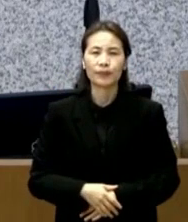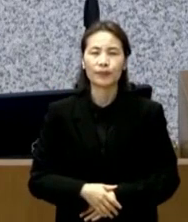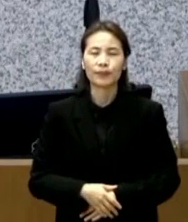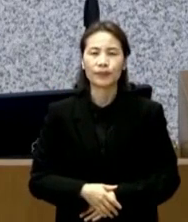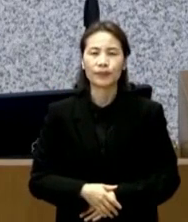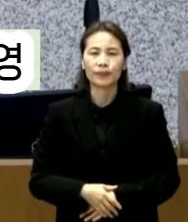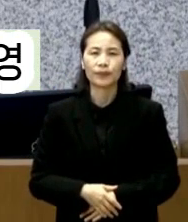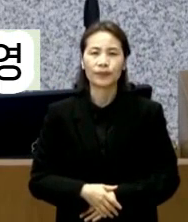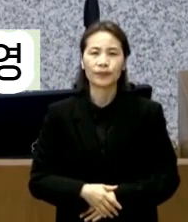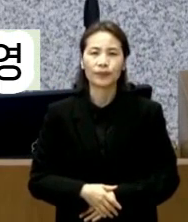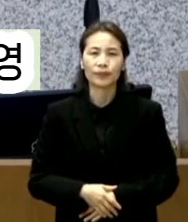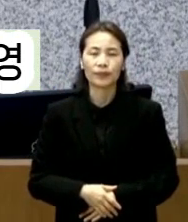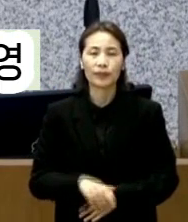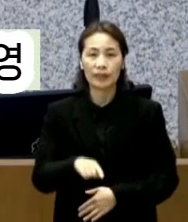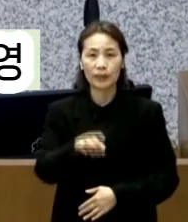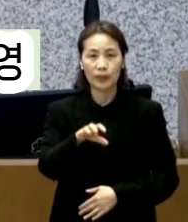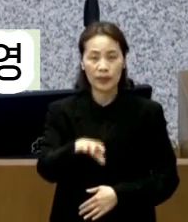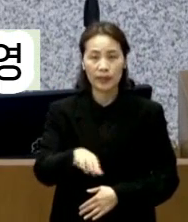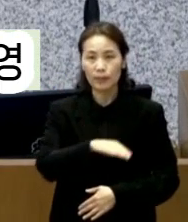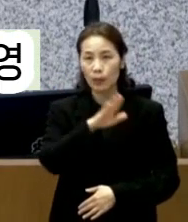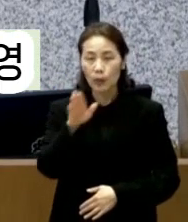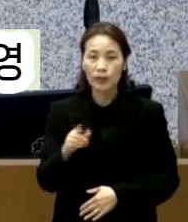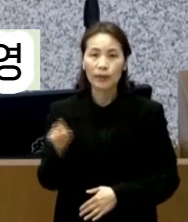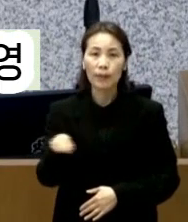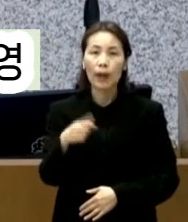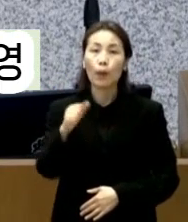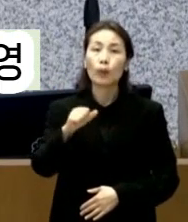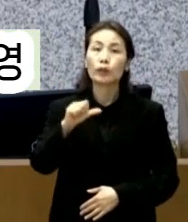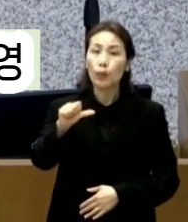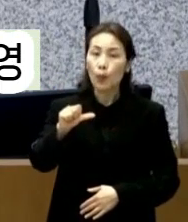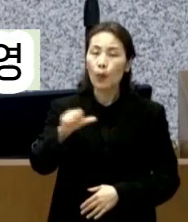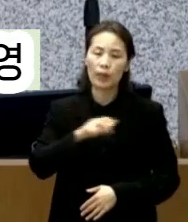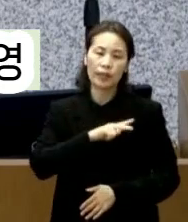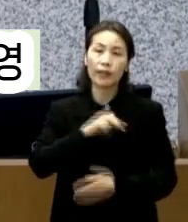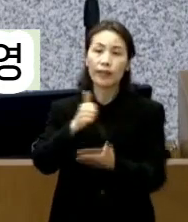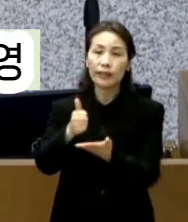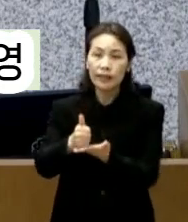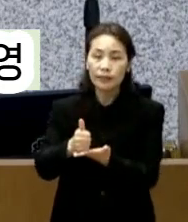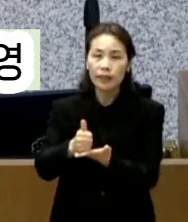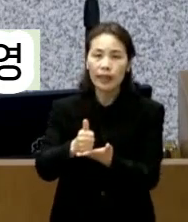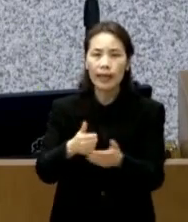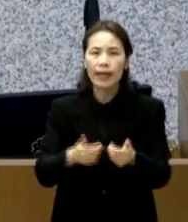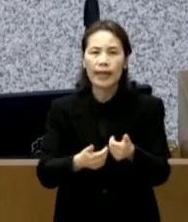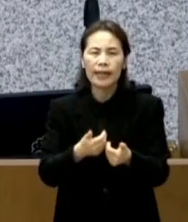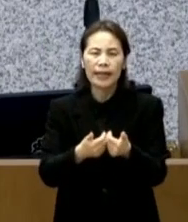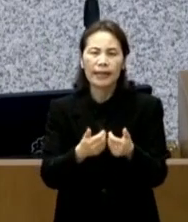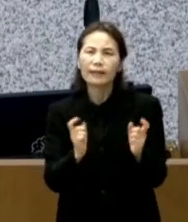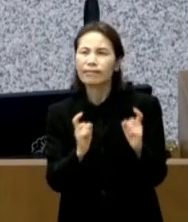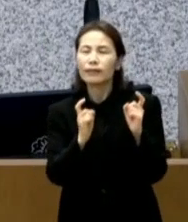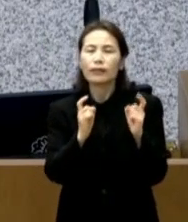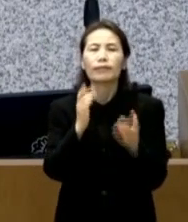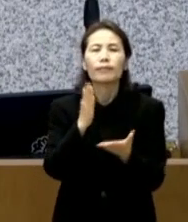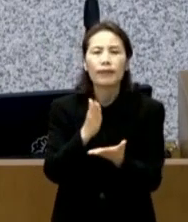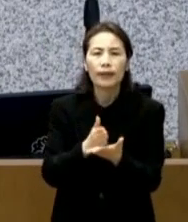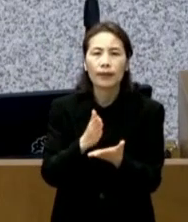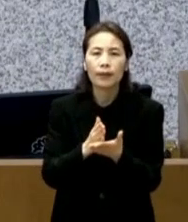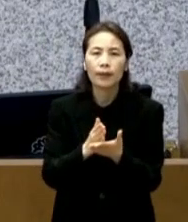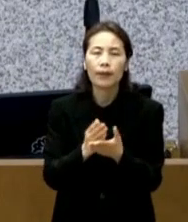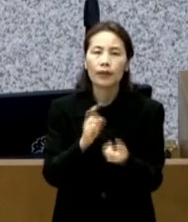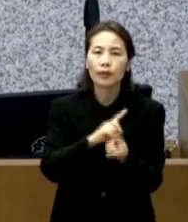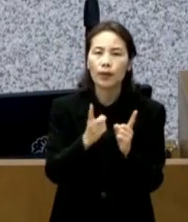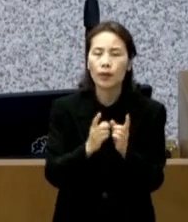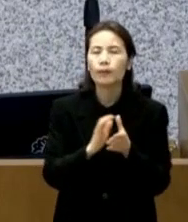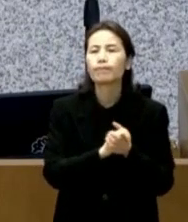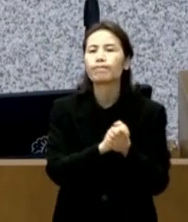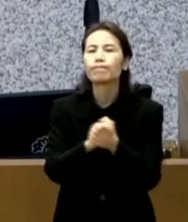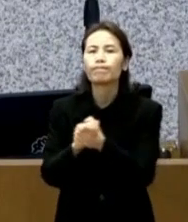것입니다. 여기 계신 155명의 의원님들께서 갈등과 진영 논리가 아닌 타협과